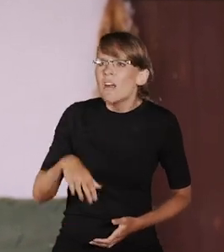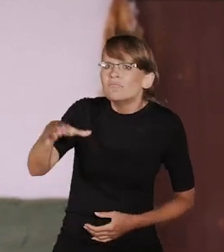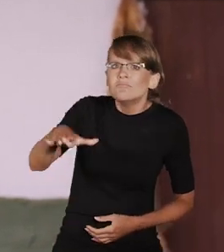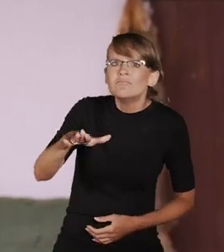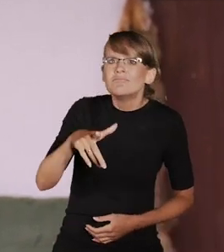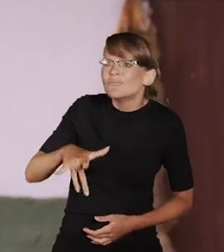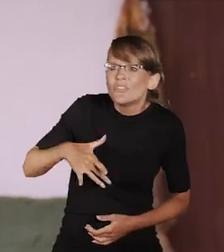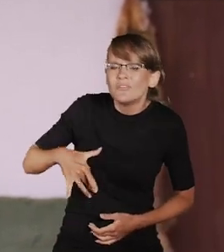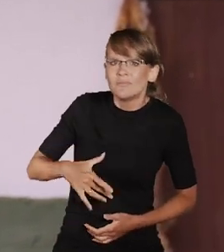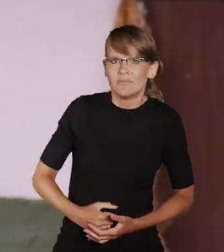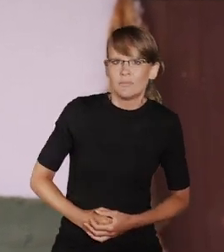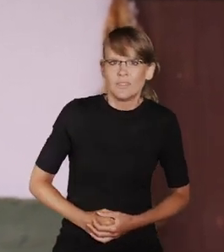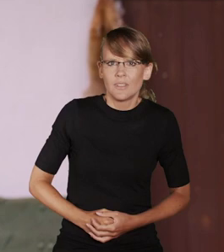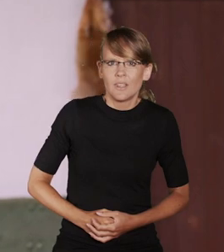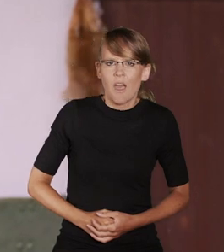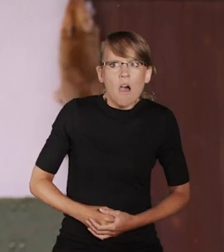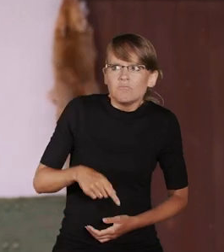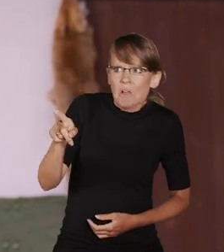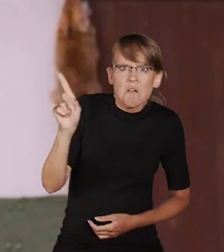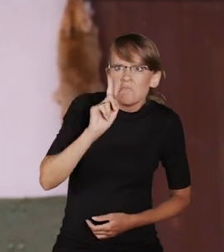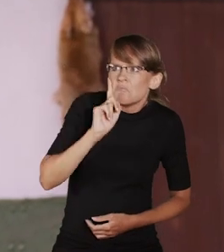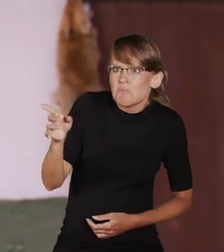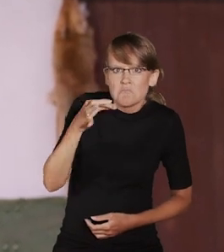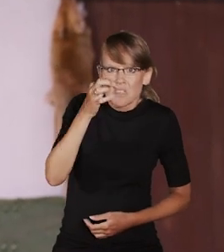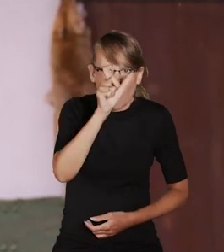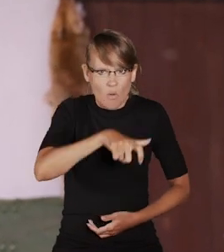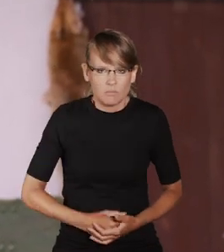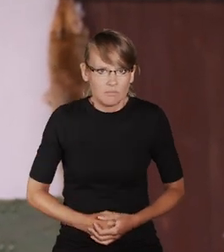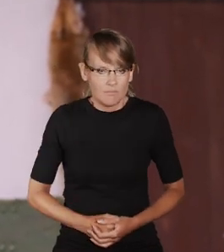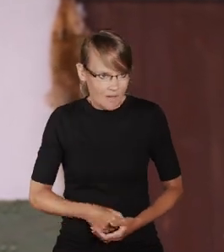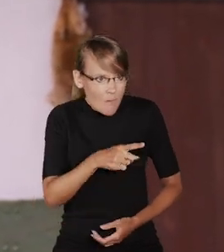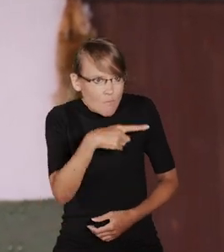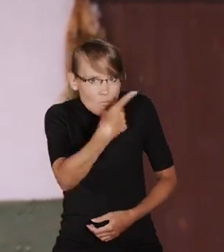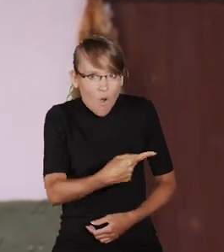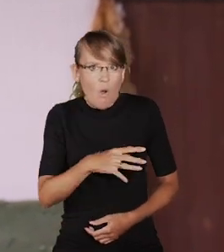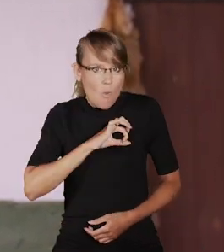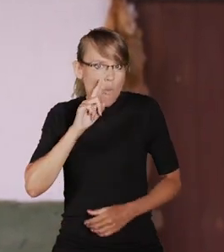sceny, zdradzałeś. Całymi tygodniami zostawiałeś samiuteńką.